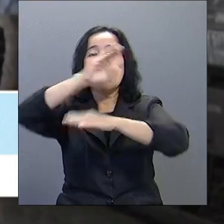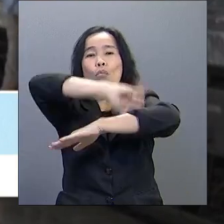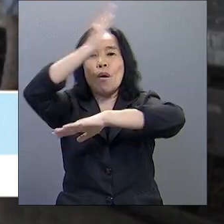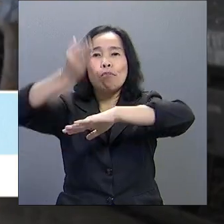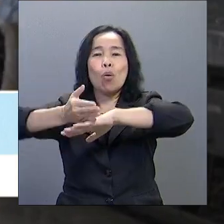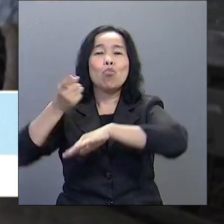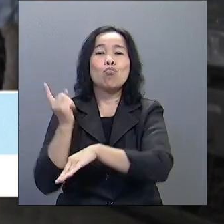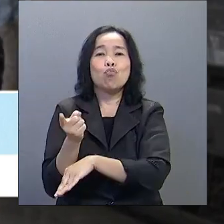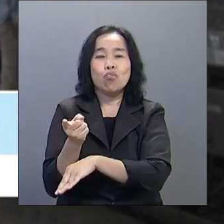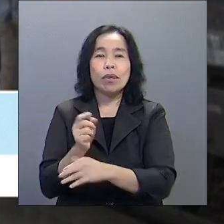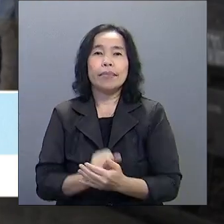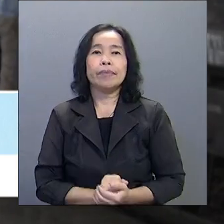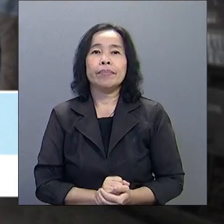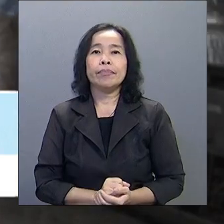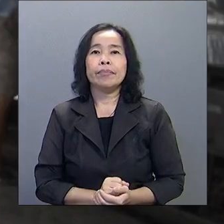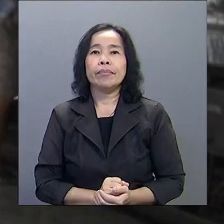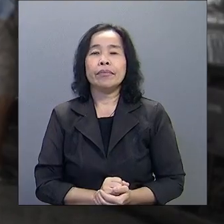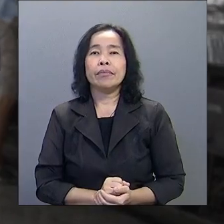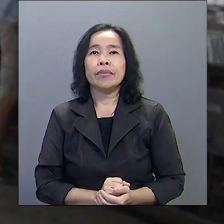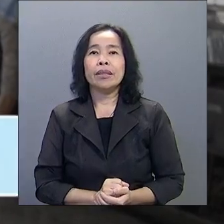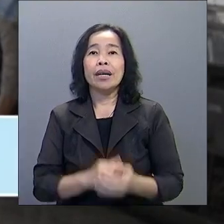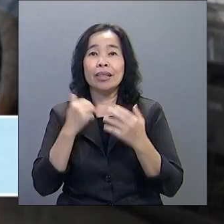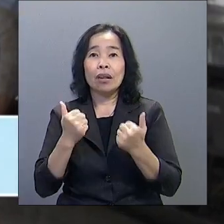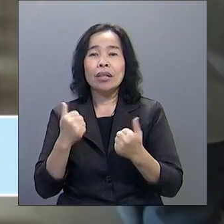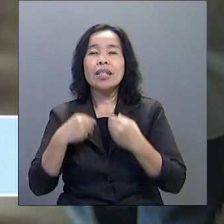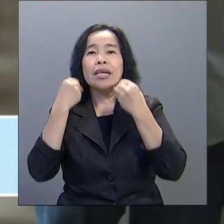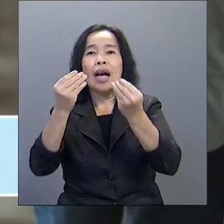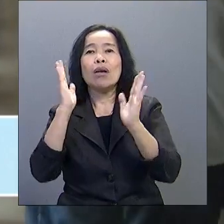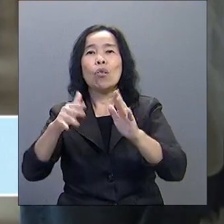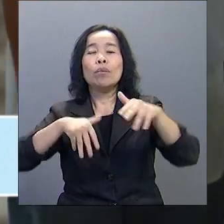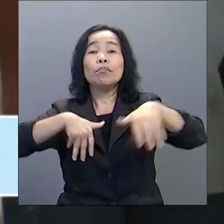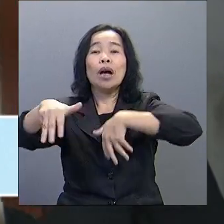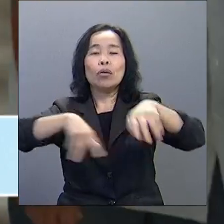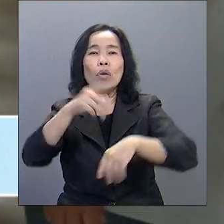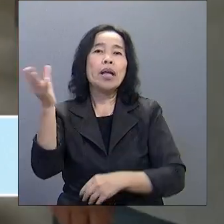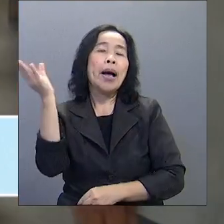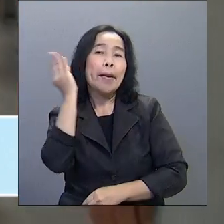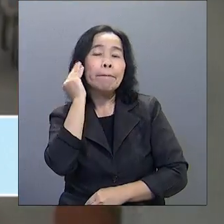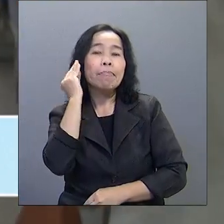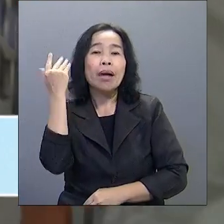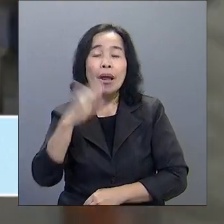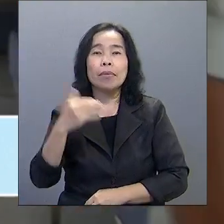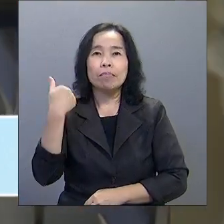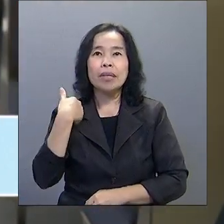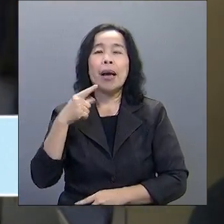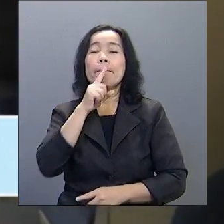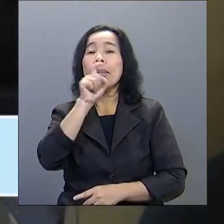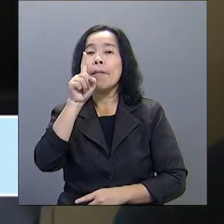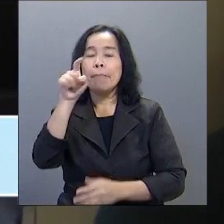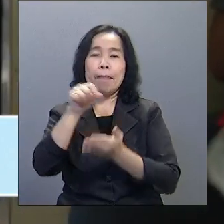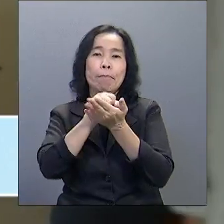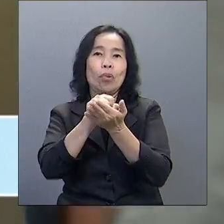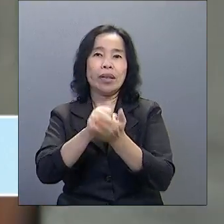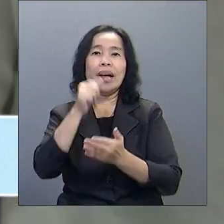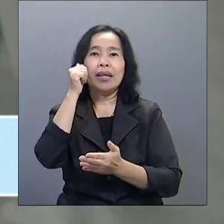หัวลำโพงตามเดิมนะครับค่ะซึ่งทั้งนี้ค่ะให้ประชาชนได้รับข้อมูลข่าวสารสามารถสอบถามเพิ่มเติมได้ที่ศูนย์บริการลูกค้าสัมพันธ์